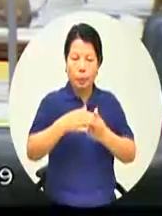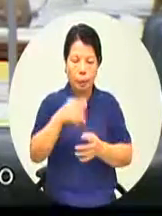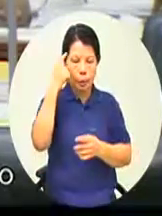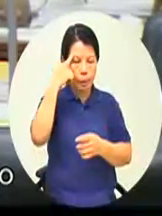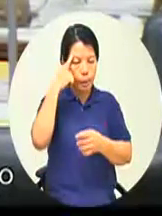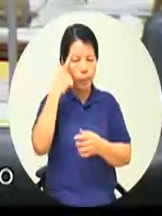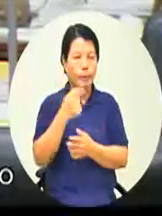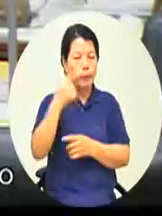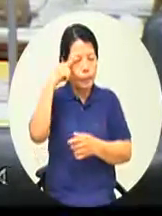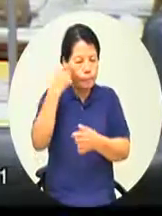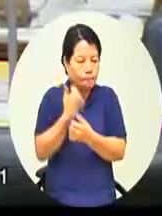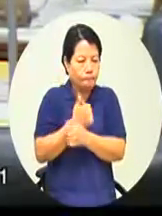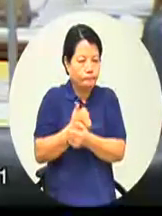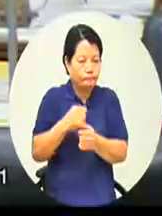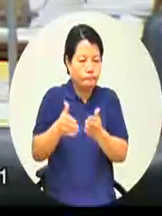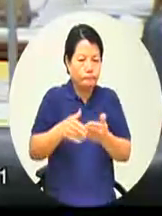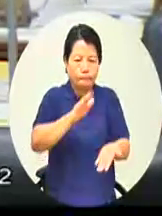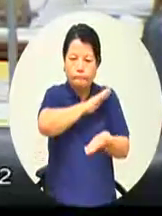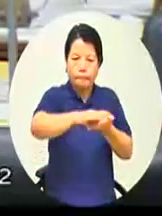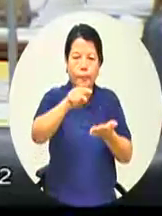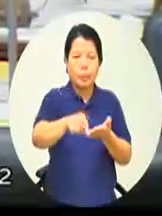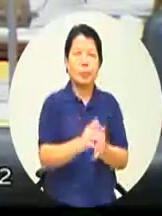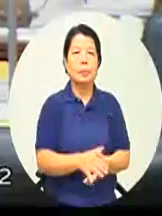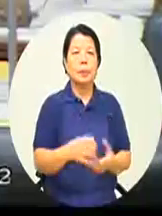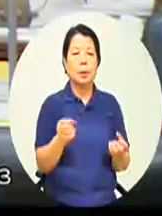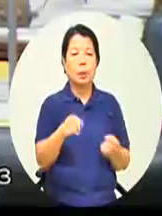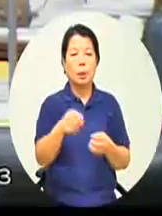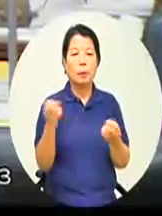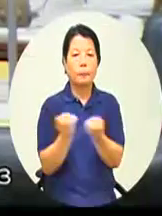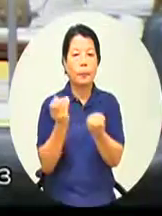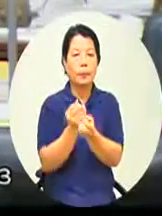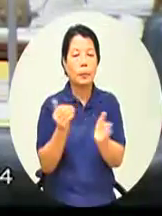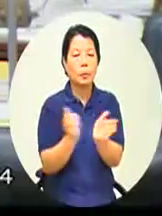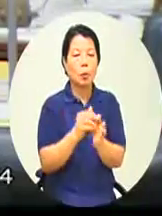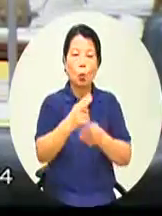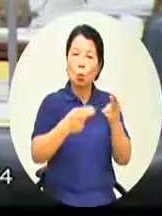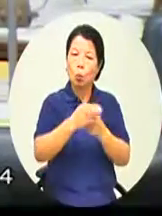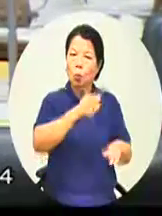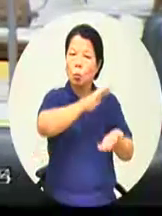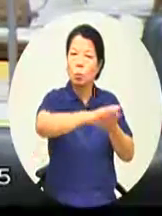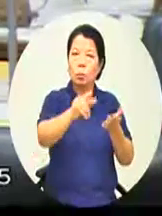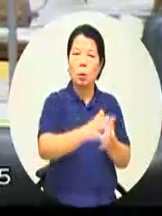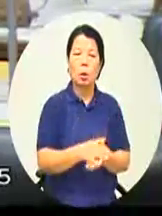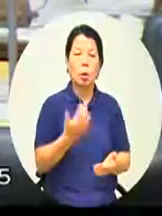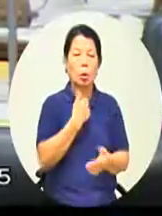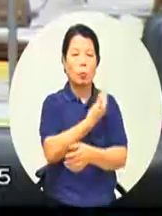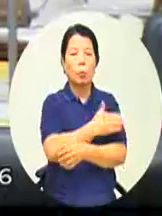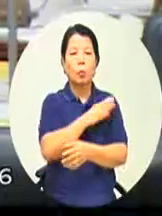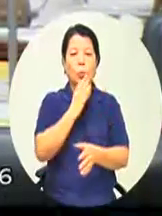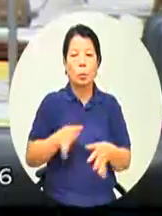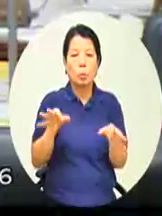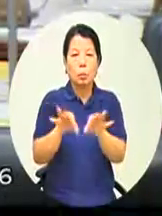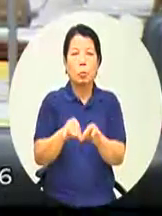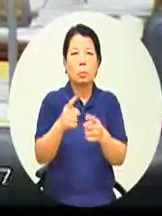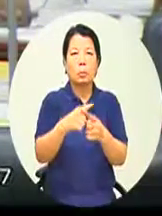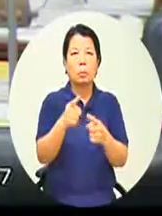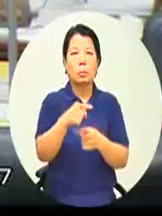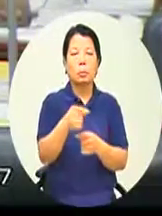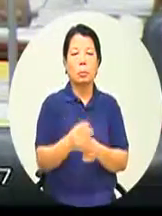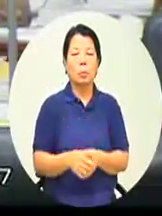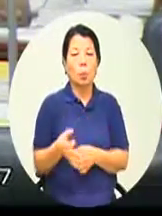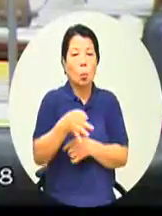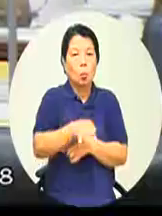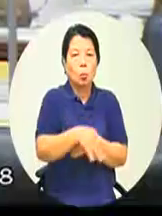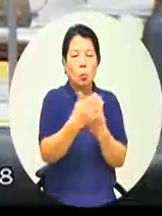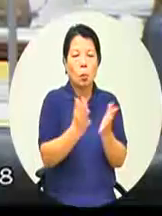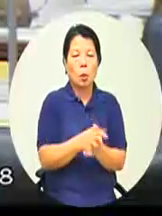解决问题。这个事情发生了，那怎么样来解决问题？不论是捐款的人，他是不是来捐这个钱，经